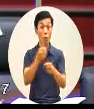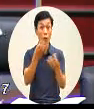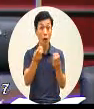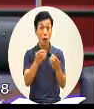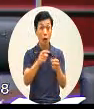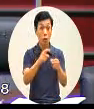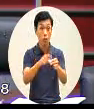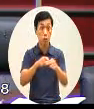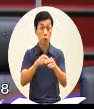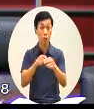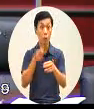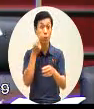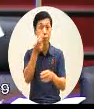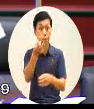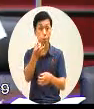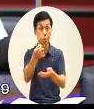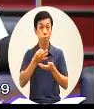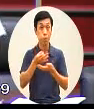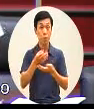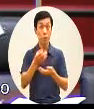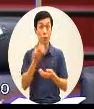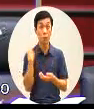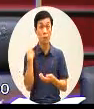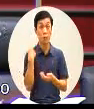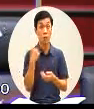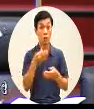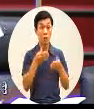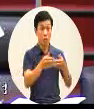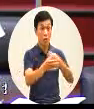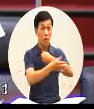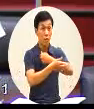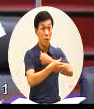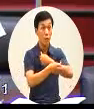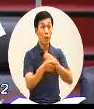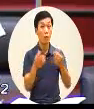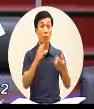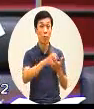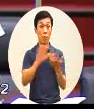个包庇他的部署也这样做，跟他一样做。